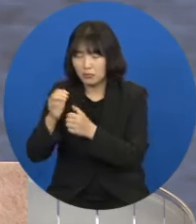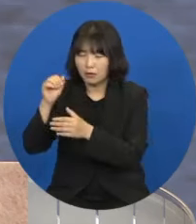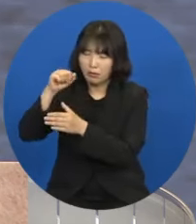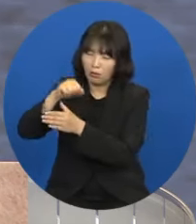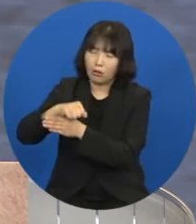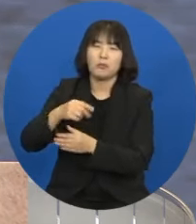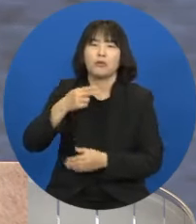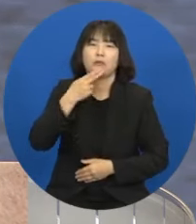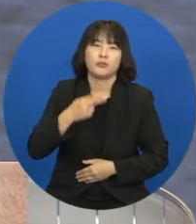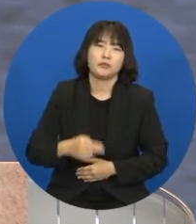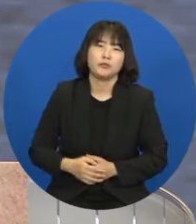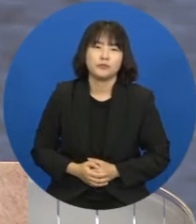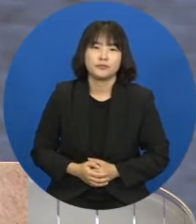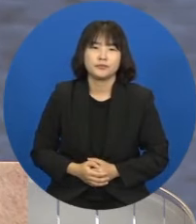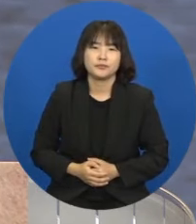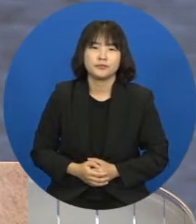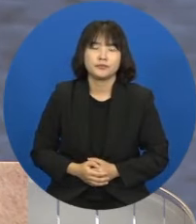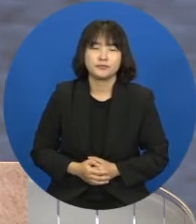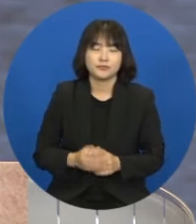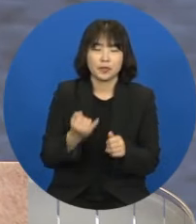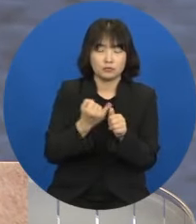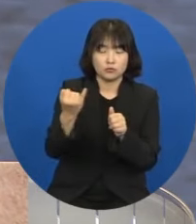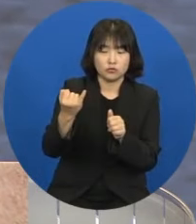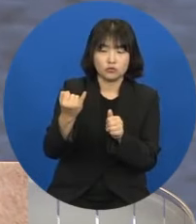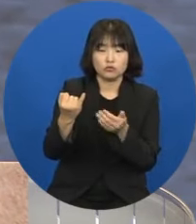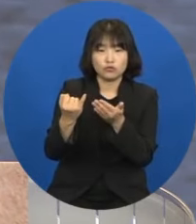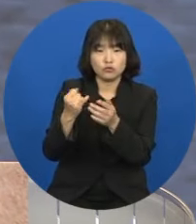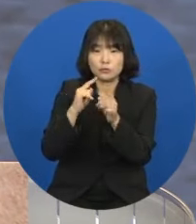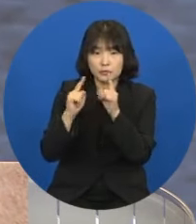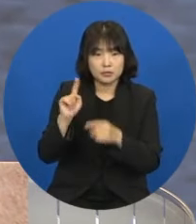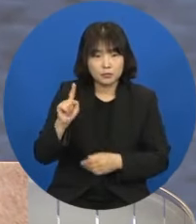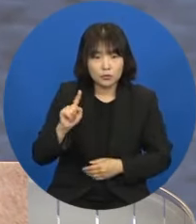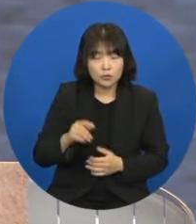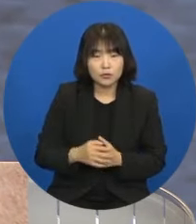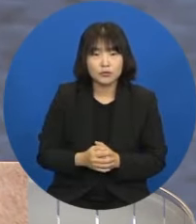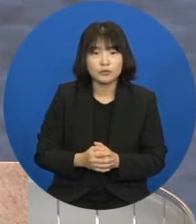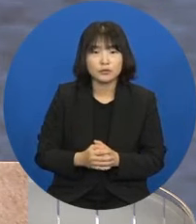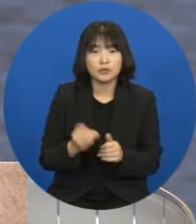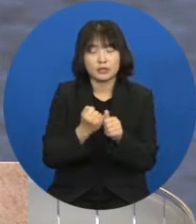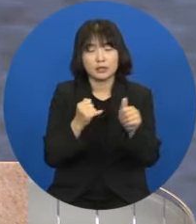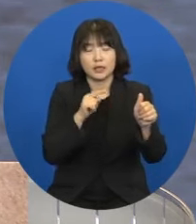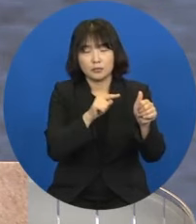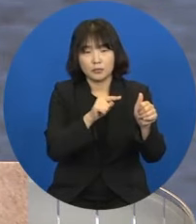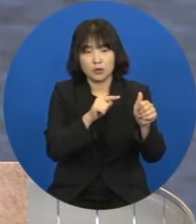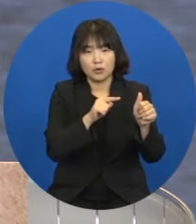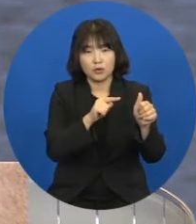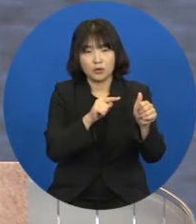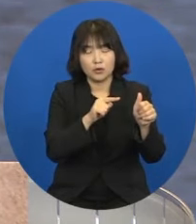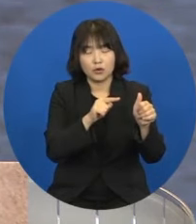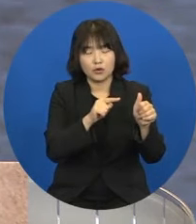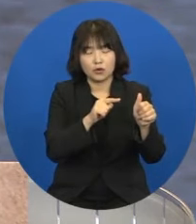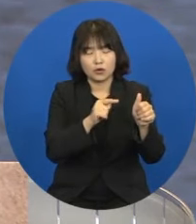있는 거죠. 아내에게 주신 말씀 뭡니까? 남편에게 하기를 주님께 하듯 하십시오.